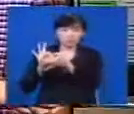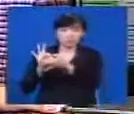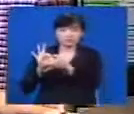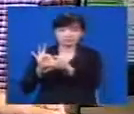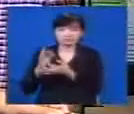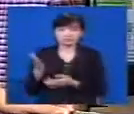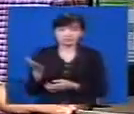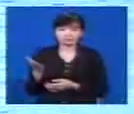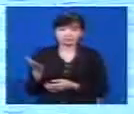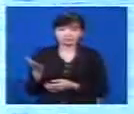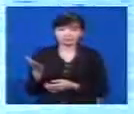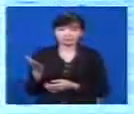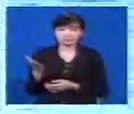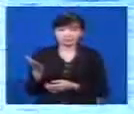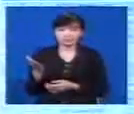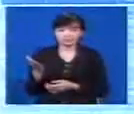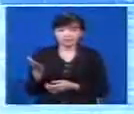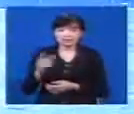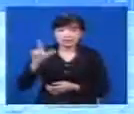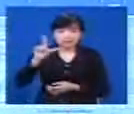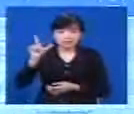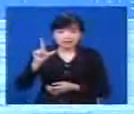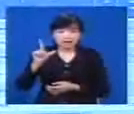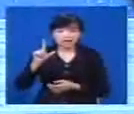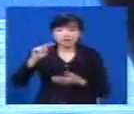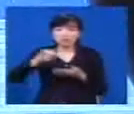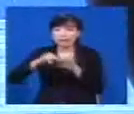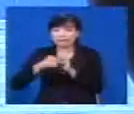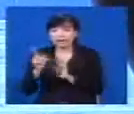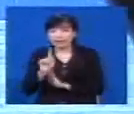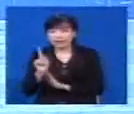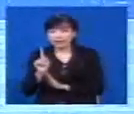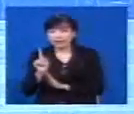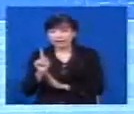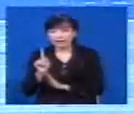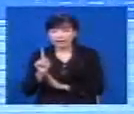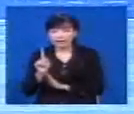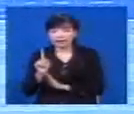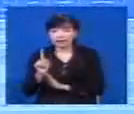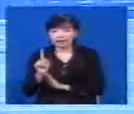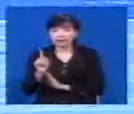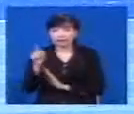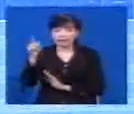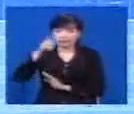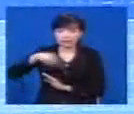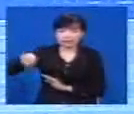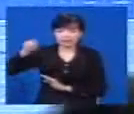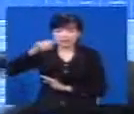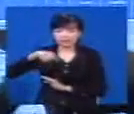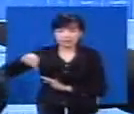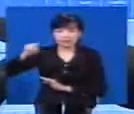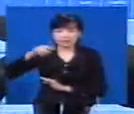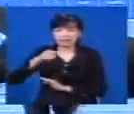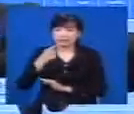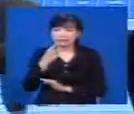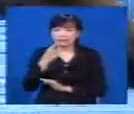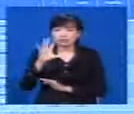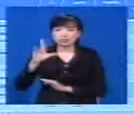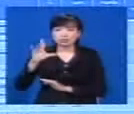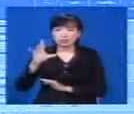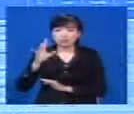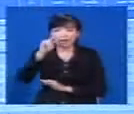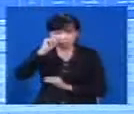งนี้แล้วครับว่า สีเหลืองนี่กำลังจะบอกว่าอะไร กำลังจะบอกว่าไอ้สีตัวนี้คือท่วมอยู ่สีไหนสีแดงท่วม สีชมพูนะ